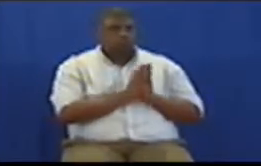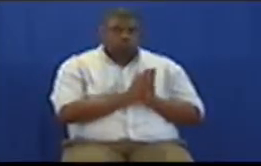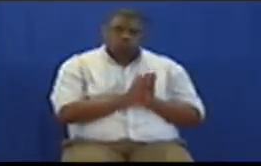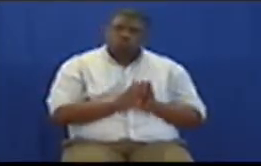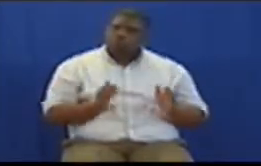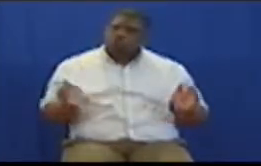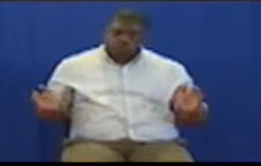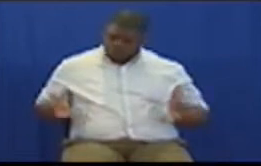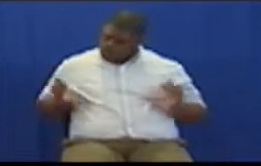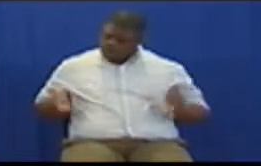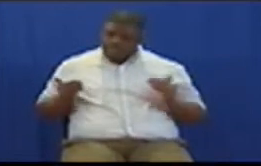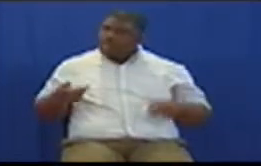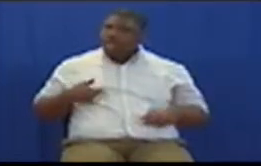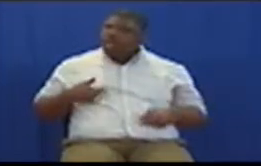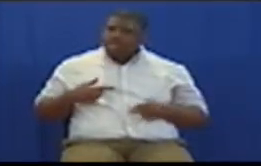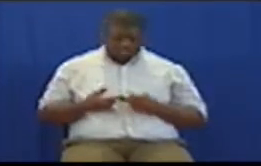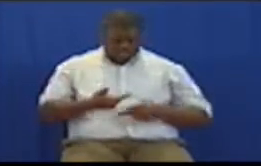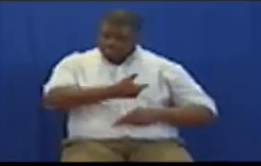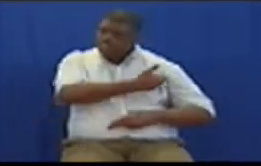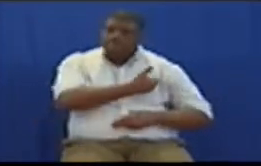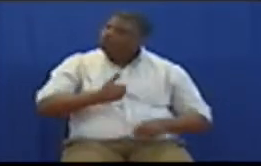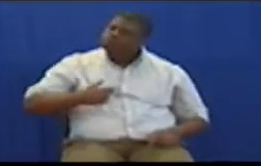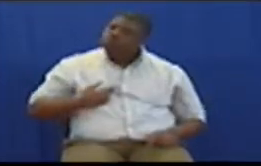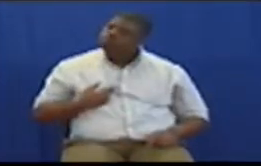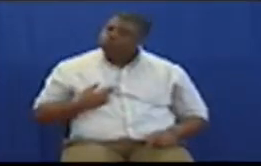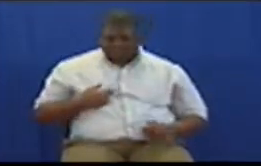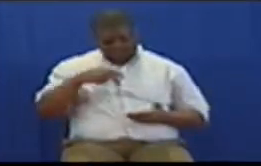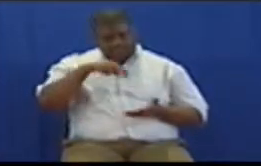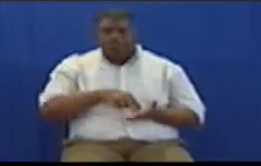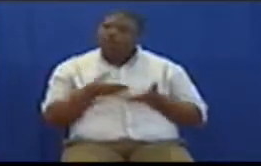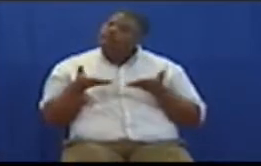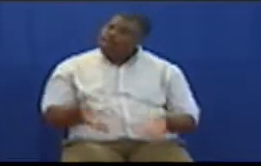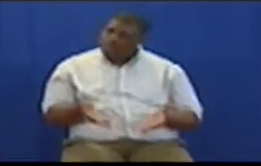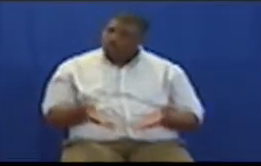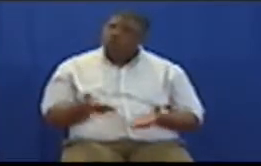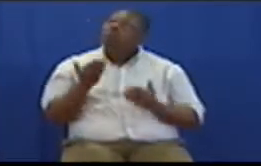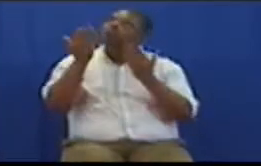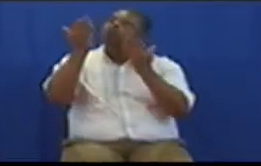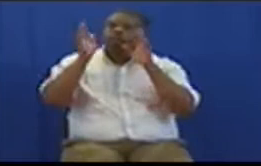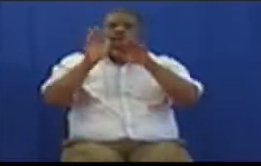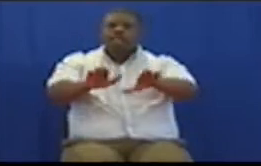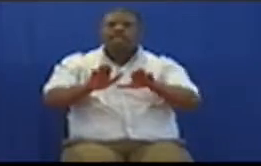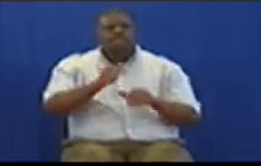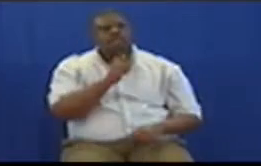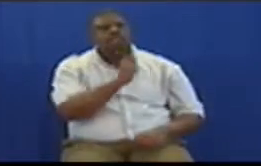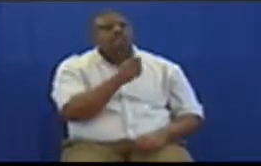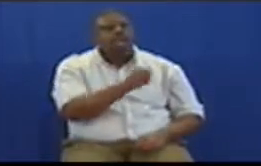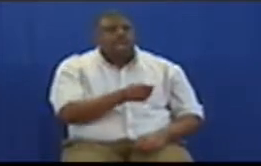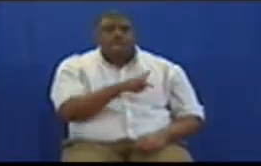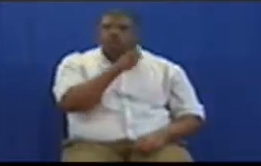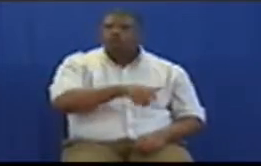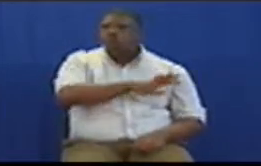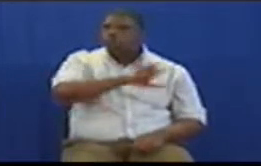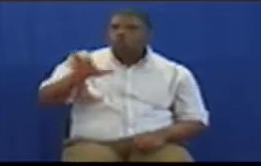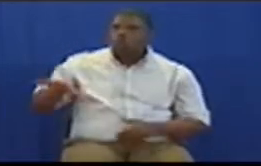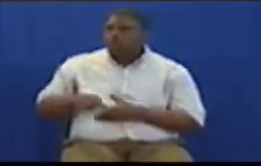mimi, mmenitibu mimi. Leo nimesimama hapa. Mungu akubariki sana Mheshimiwa Speaker na wote